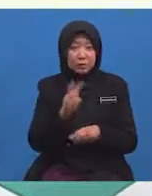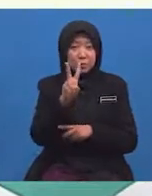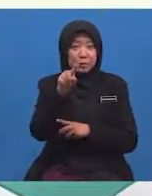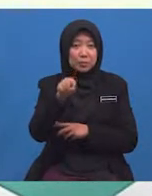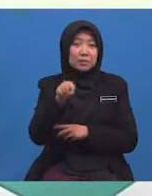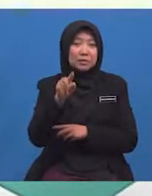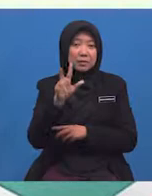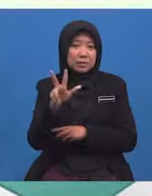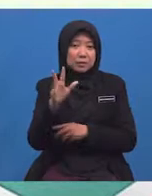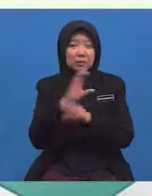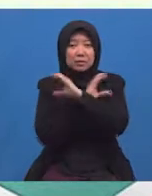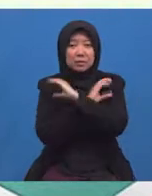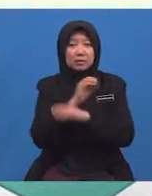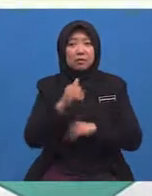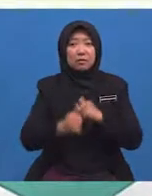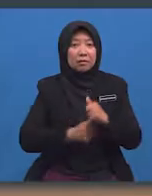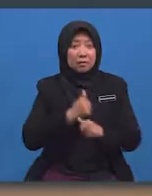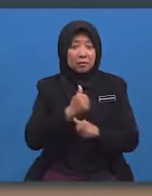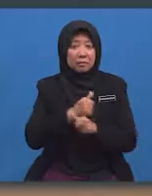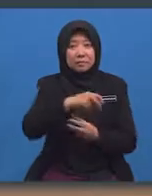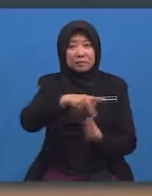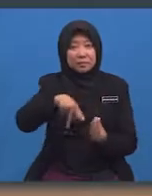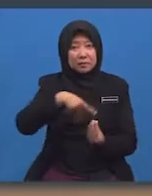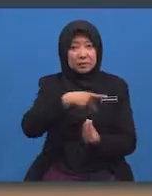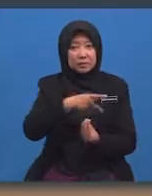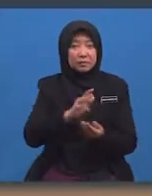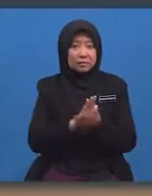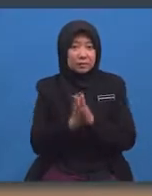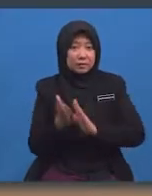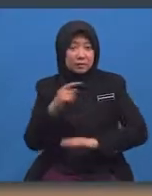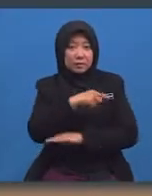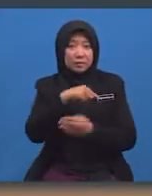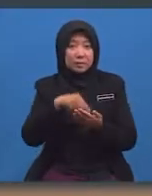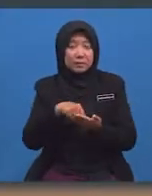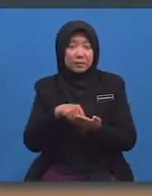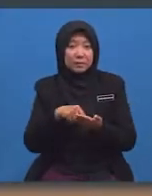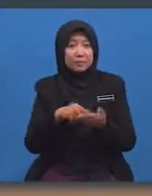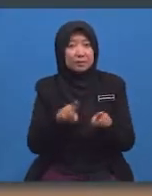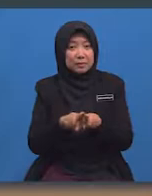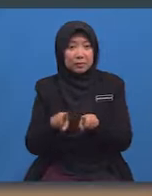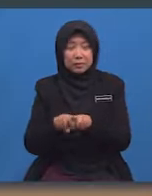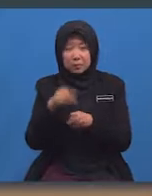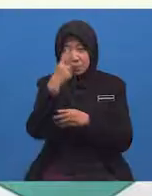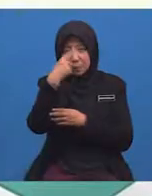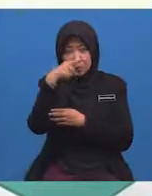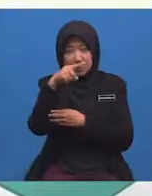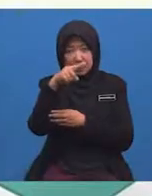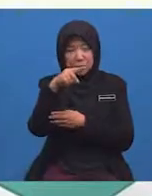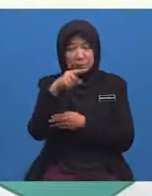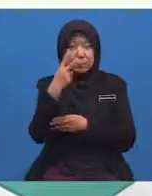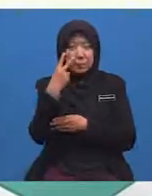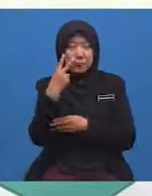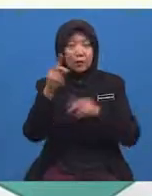2.3 cinta akan alam sekitar. Jadi, pada kali ini, mari kita sama-sama meneliti